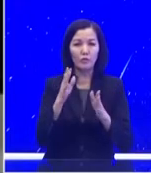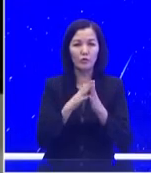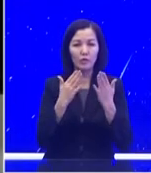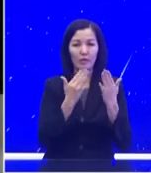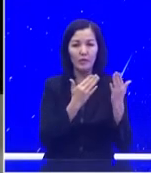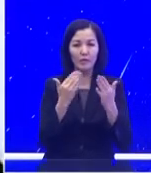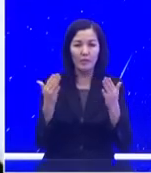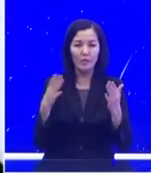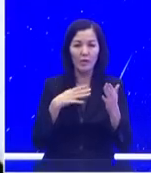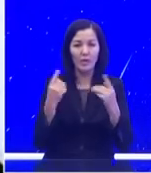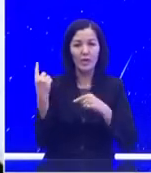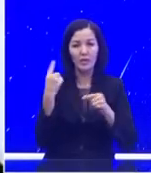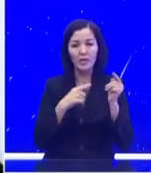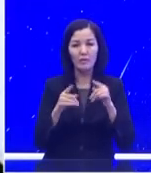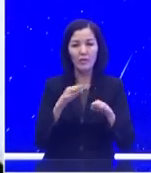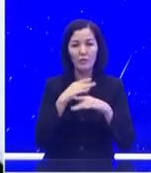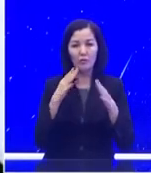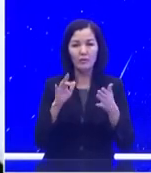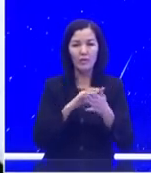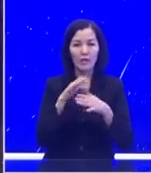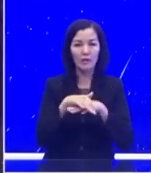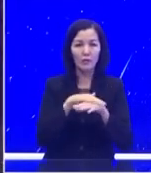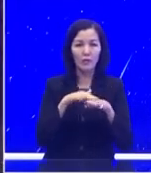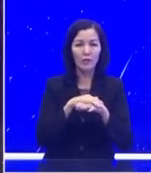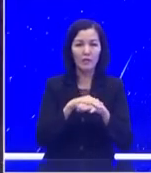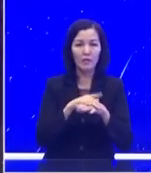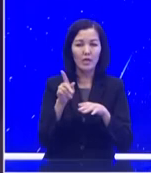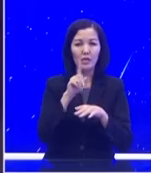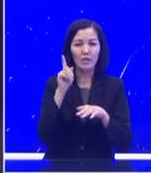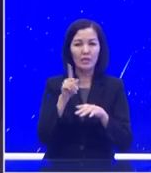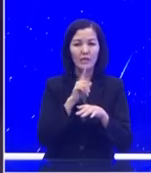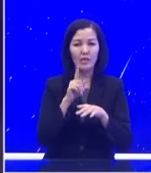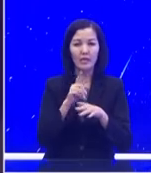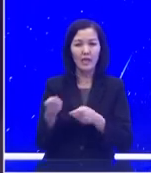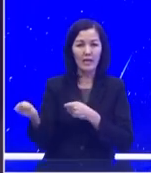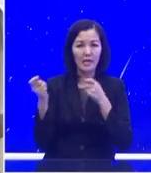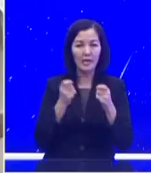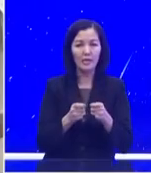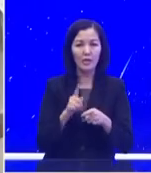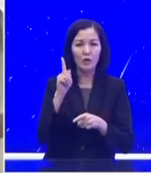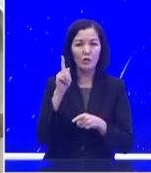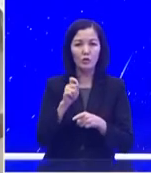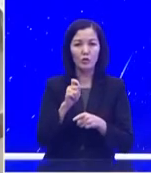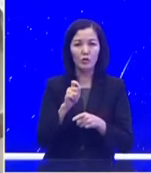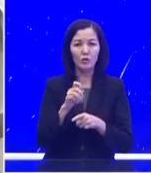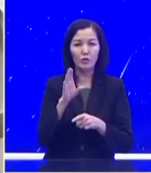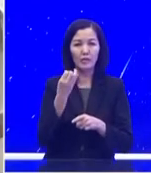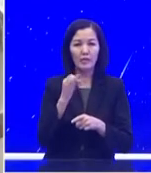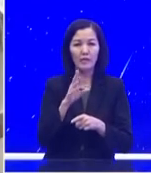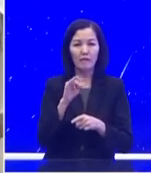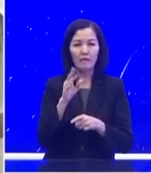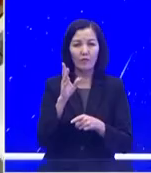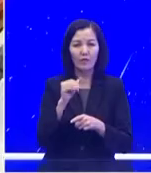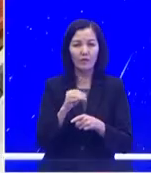кітап қойылған. Шығармалардың басым бөлігі қала тұрғындары мен жастар әкелген. Ал 100-ге